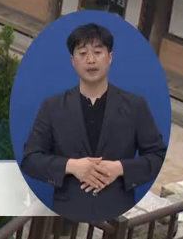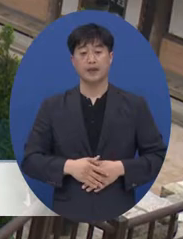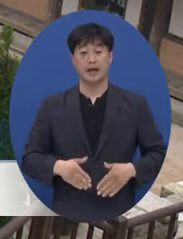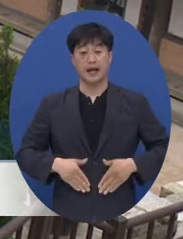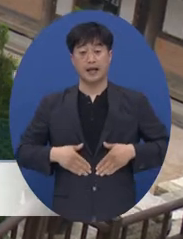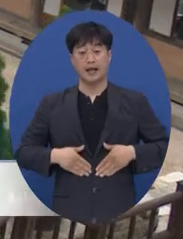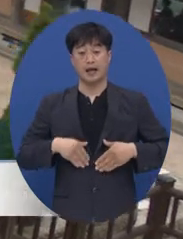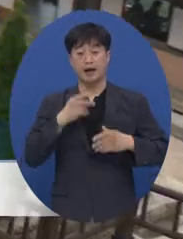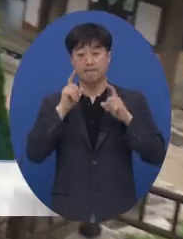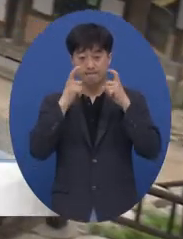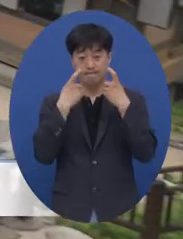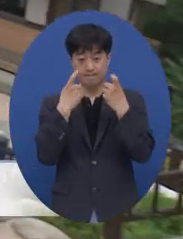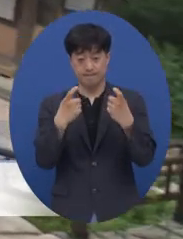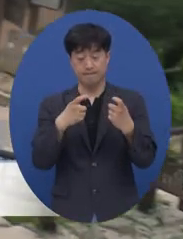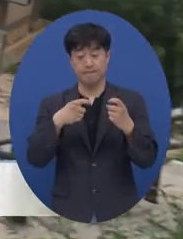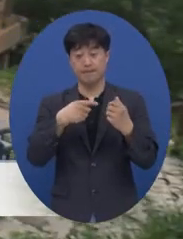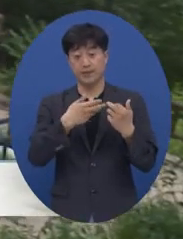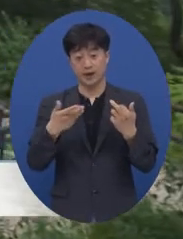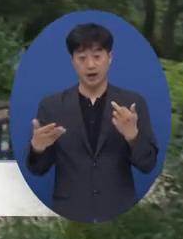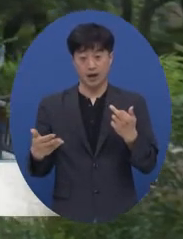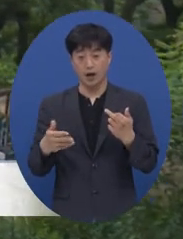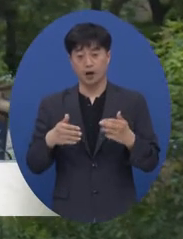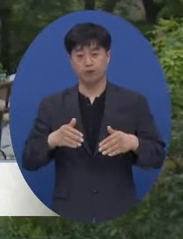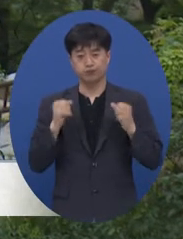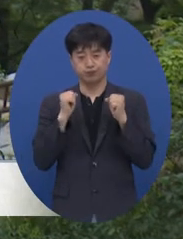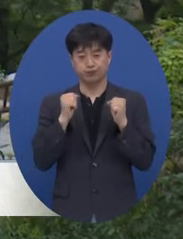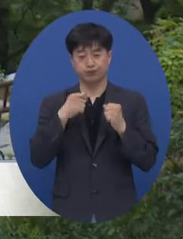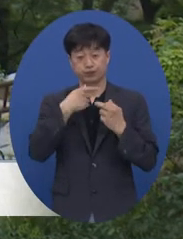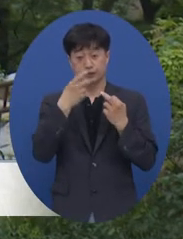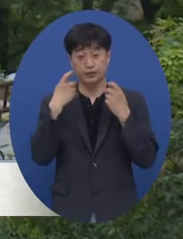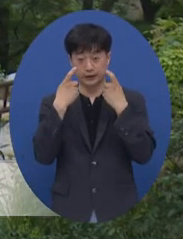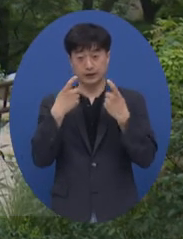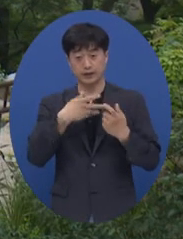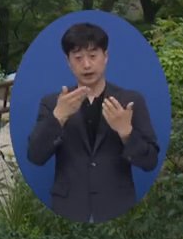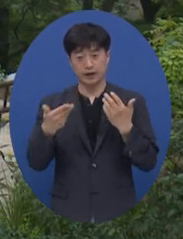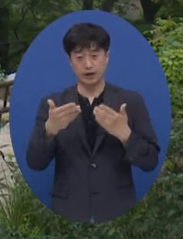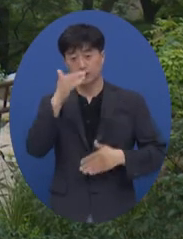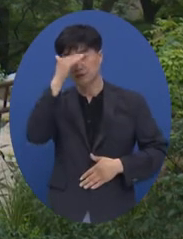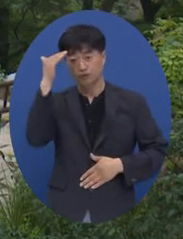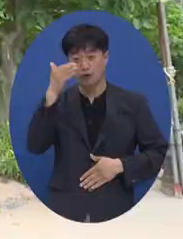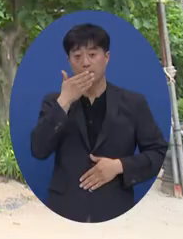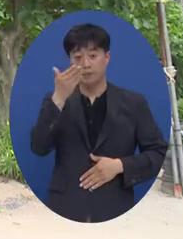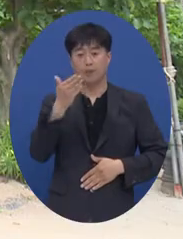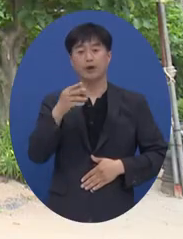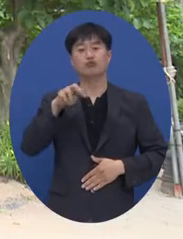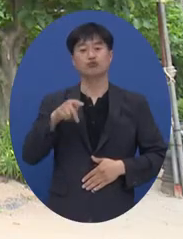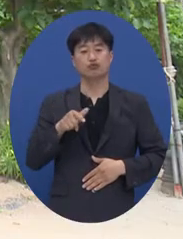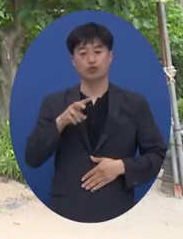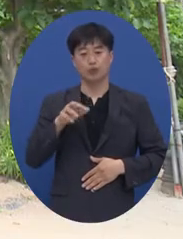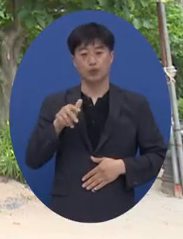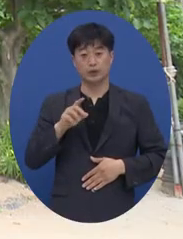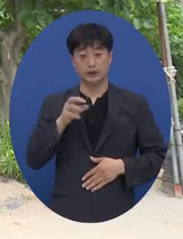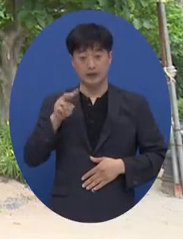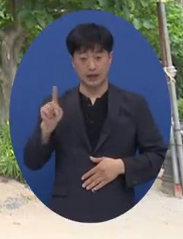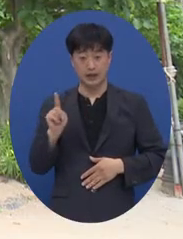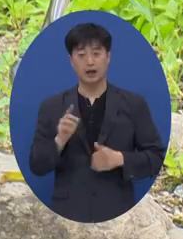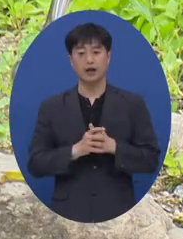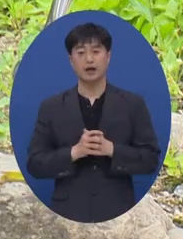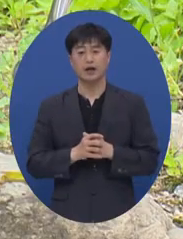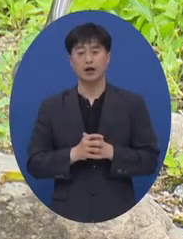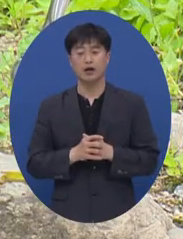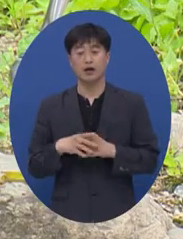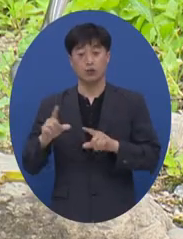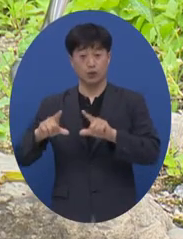남한강과 북한강이 만나는 두물머리 가 시원하게 내려다보이는 남양주 수종사 조선 대표 문장과 서거정